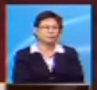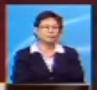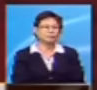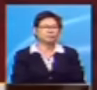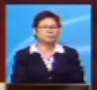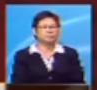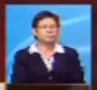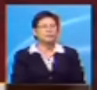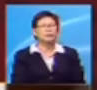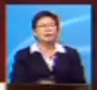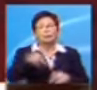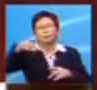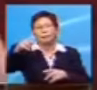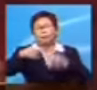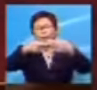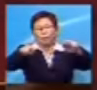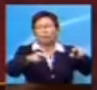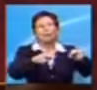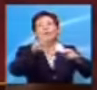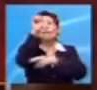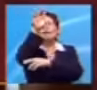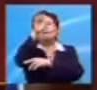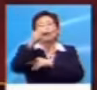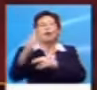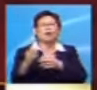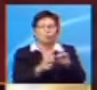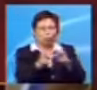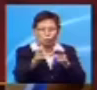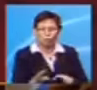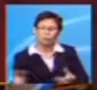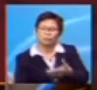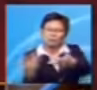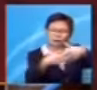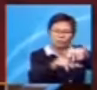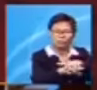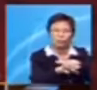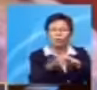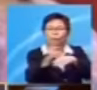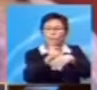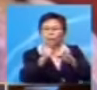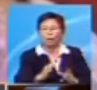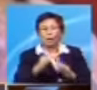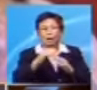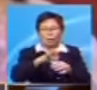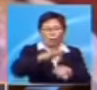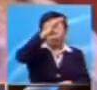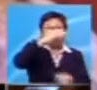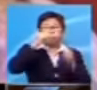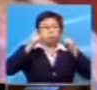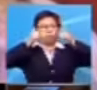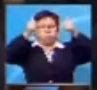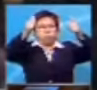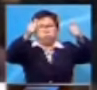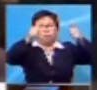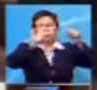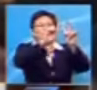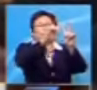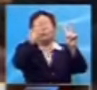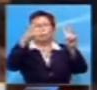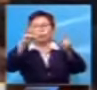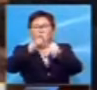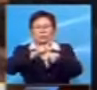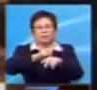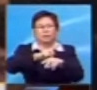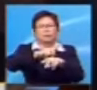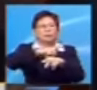mod ancarkan festival keusahawanan gabungan Rakan entrepreneur aspirasi terhebat GR 2016 di